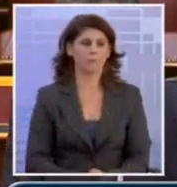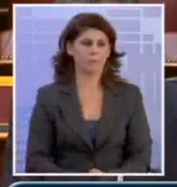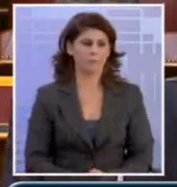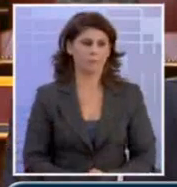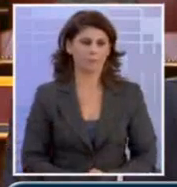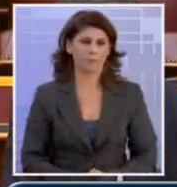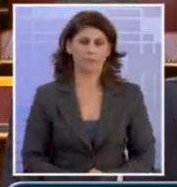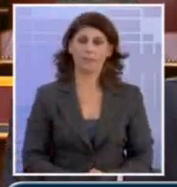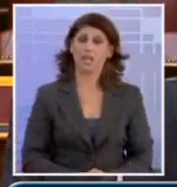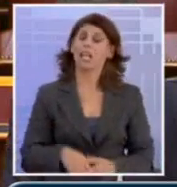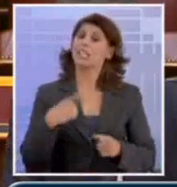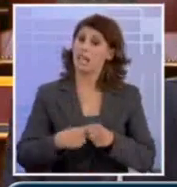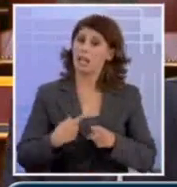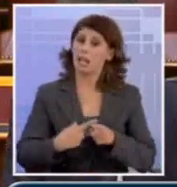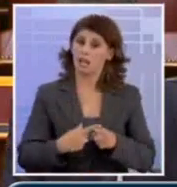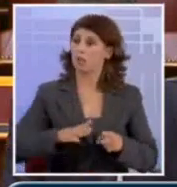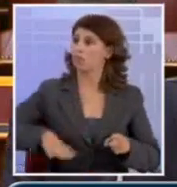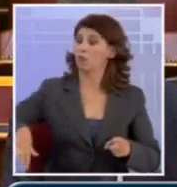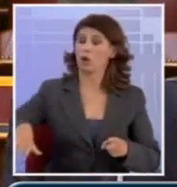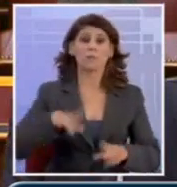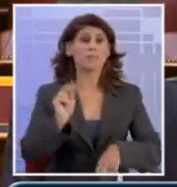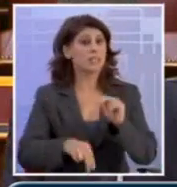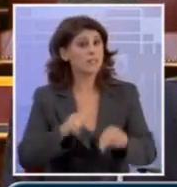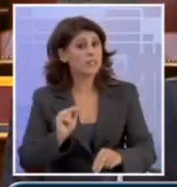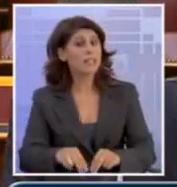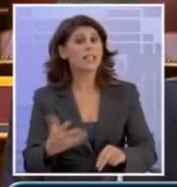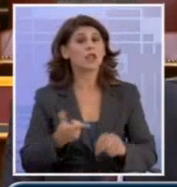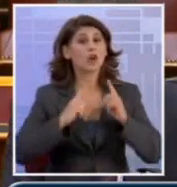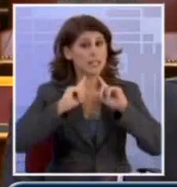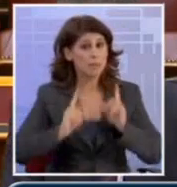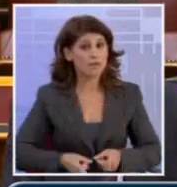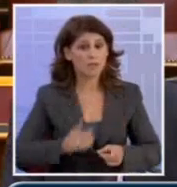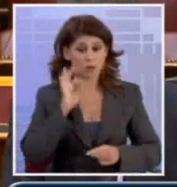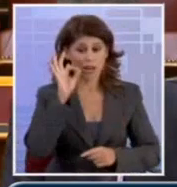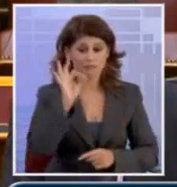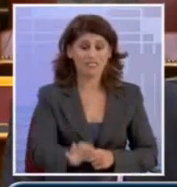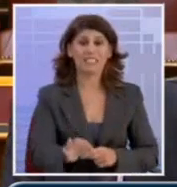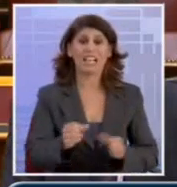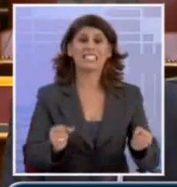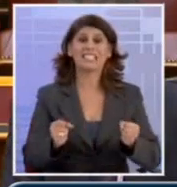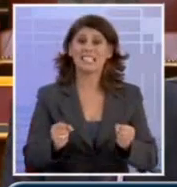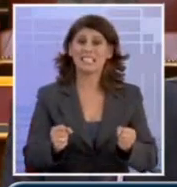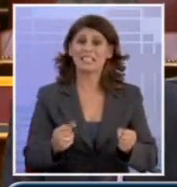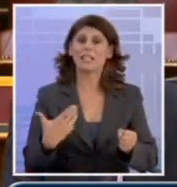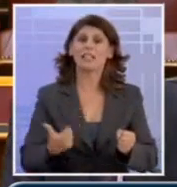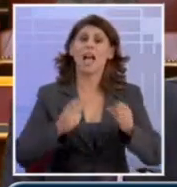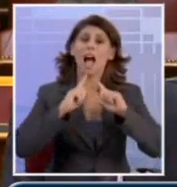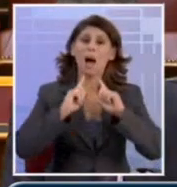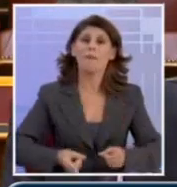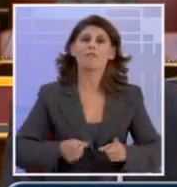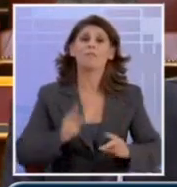Και ο ελληνικός λαός ψήφιζε, γιατί όλες οι αποφάσεις που είχαν ληφθεί και που οδήγησαν στην κρίση είναι